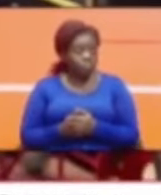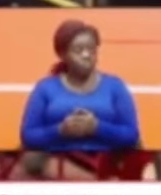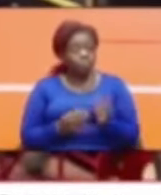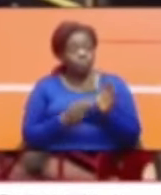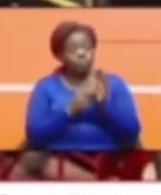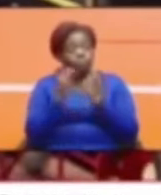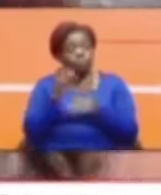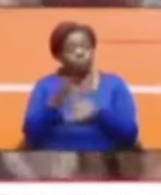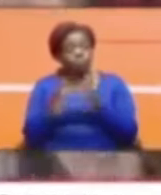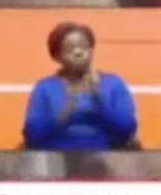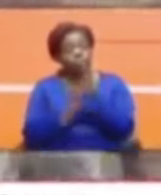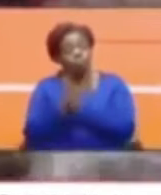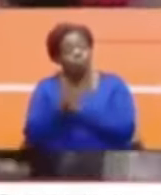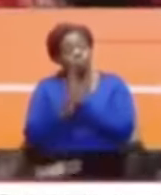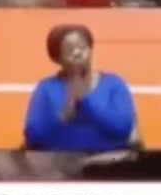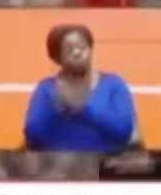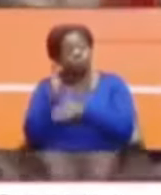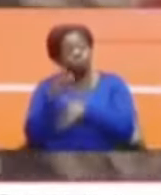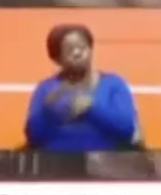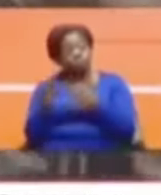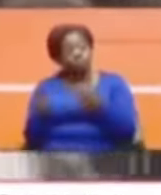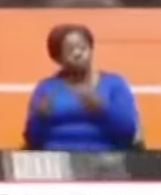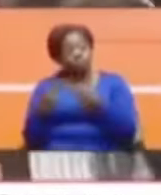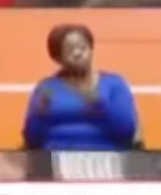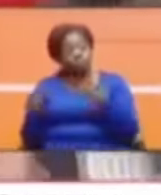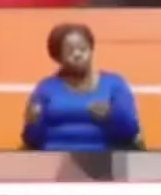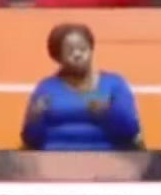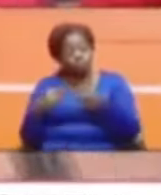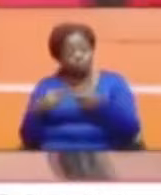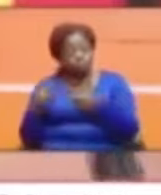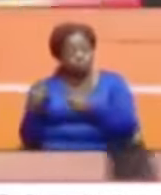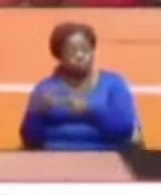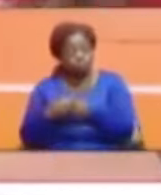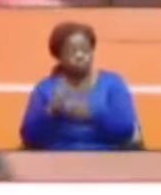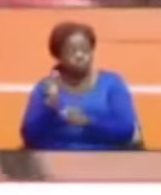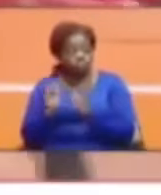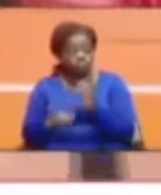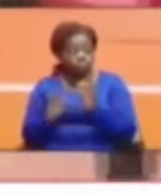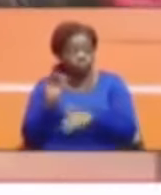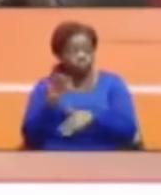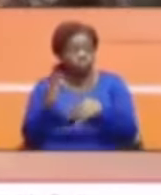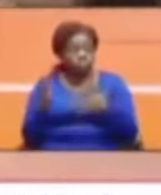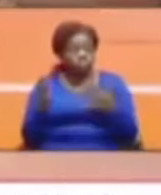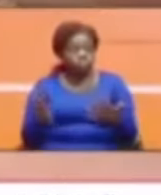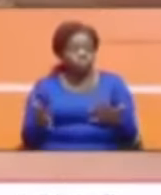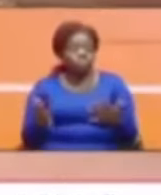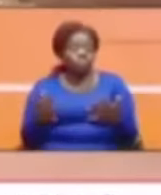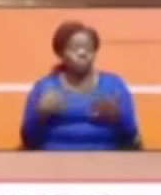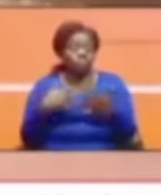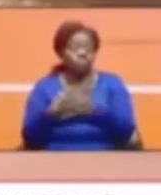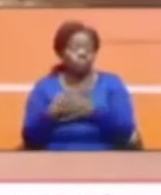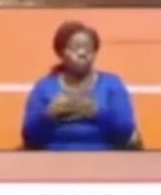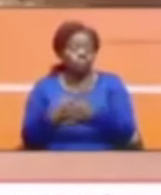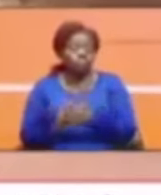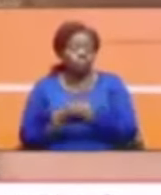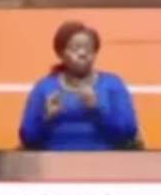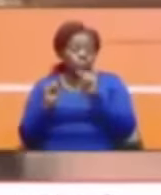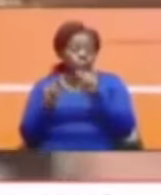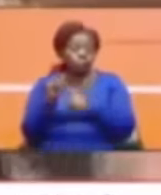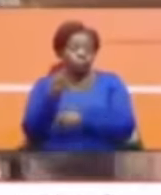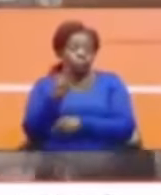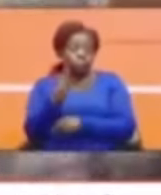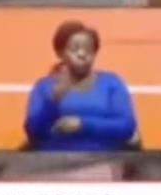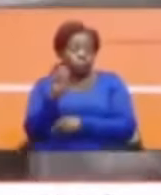omwoleso guno tugujumbire. Bano oluvannyuma basimbudde tractor zaabwe okuva ku woofiisi yaabwe ku kibangirizi kya bannamakolero okuzoolekeza